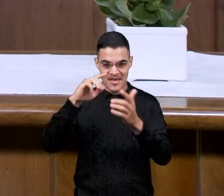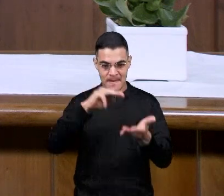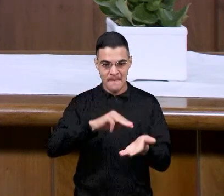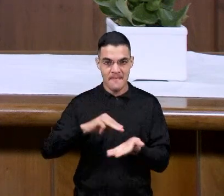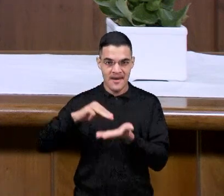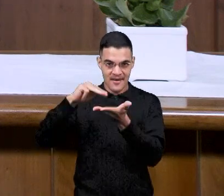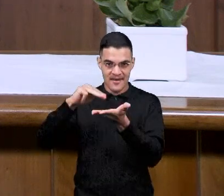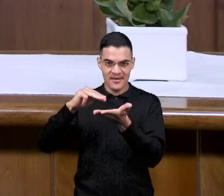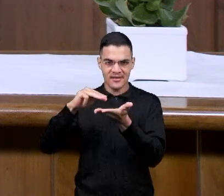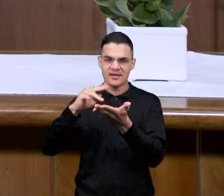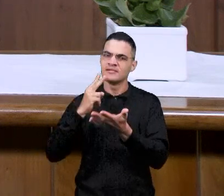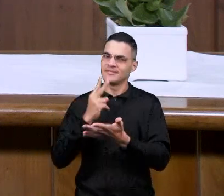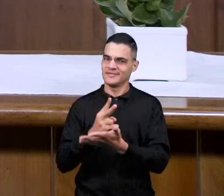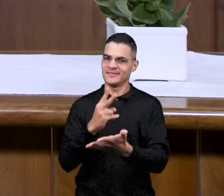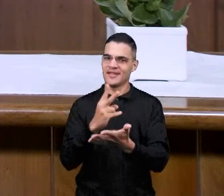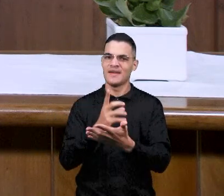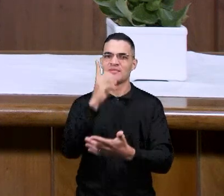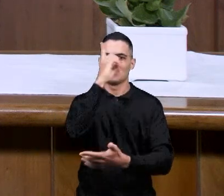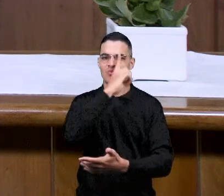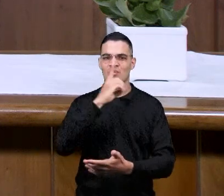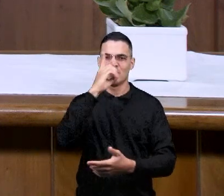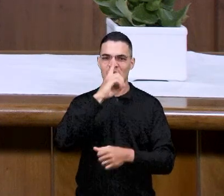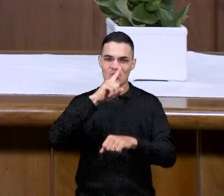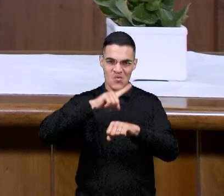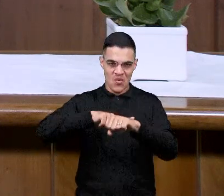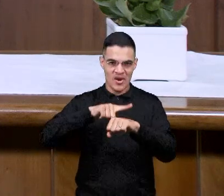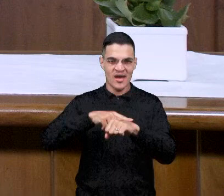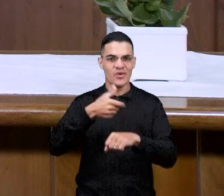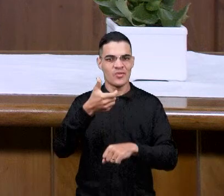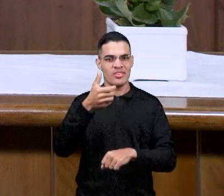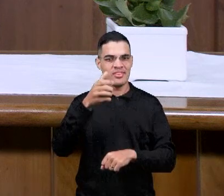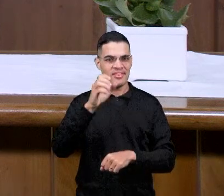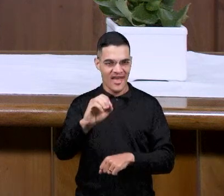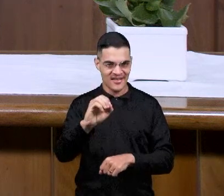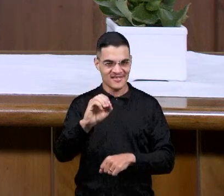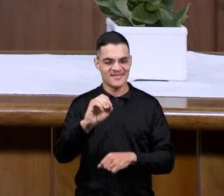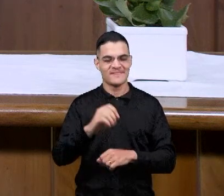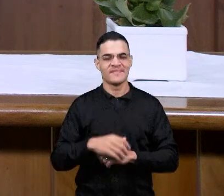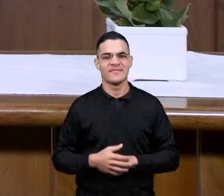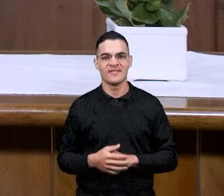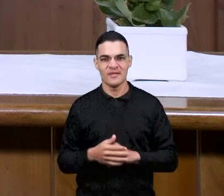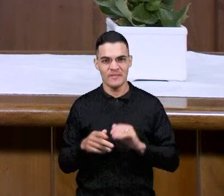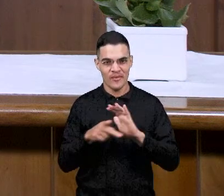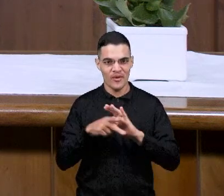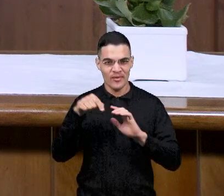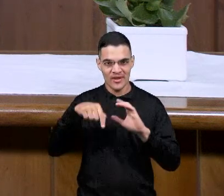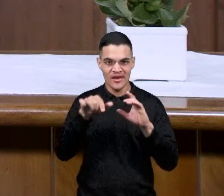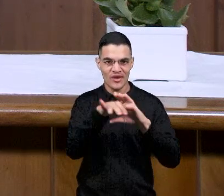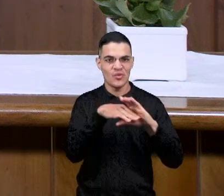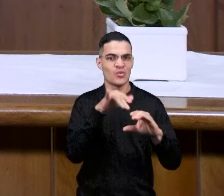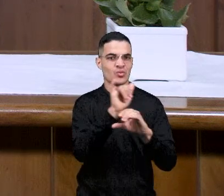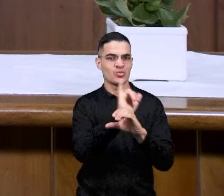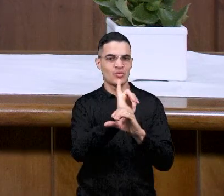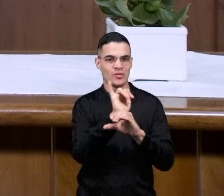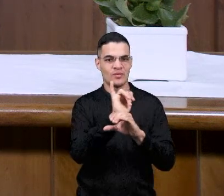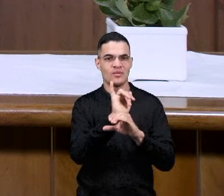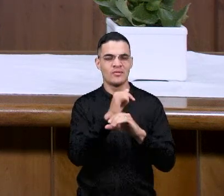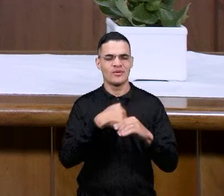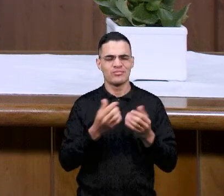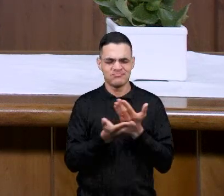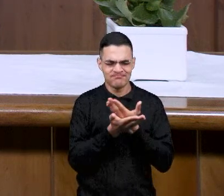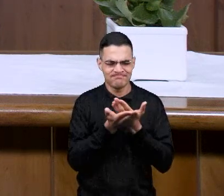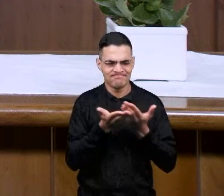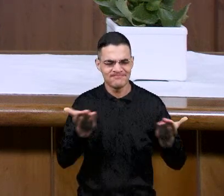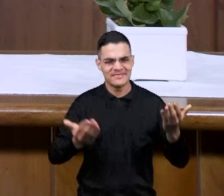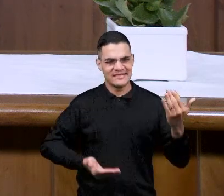biblique qui est diffusée au dimanche à 7h ci, à 10h du matin au Brésil par notre canal YouTube. Je salue les